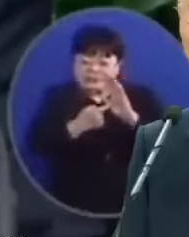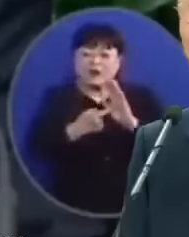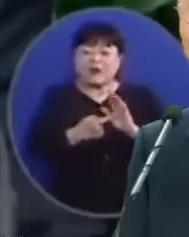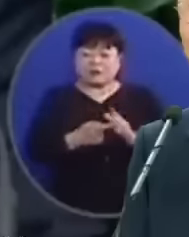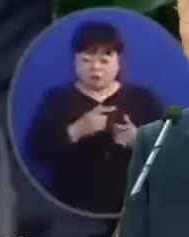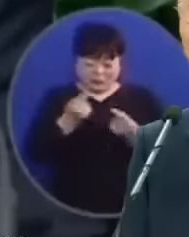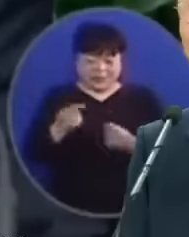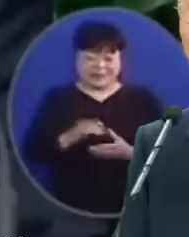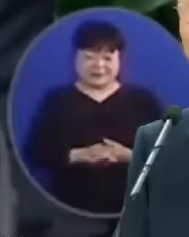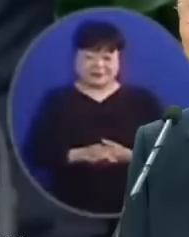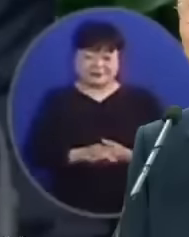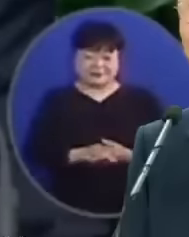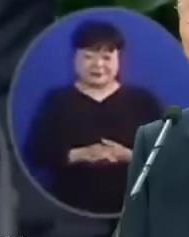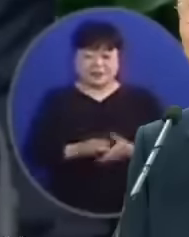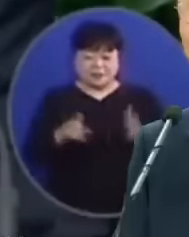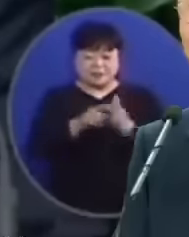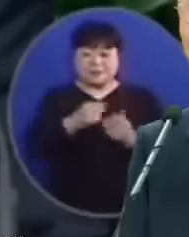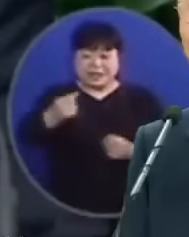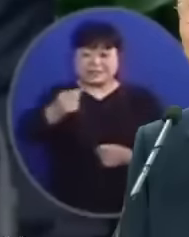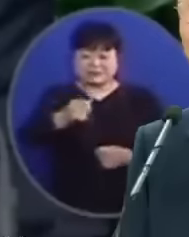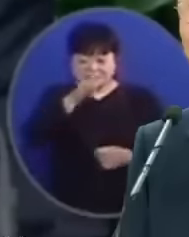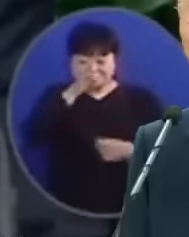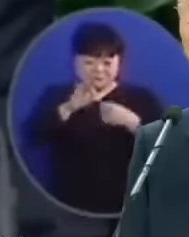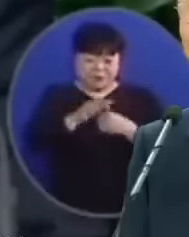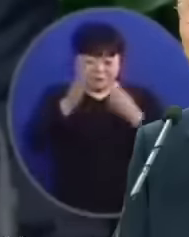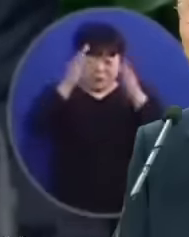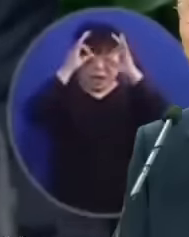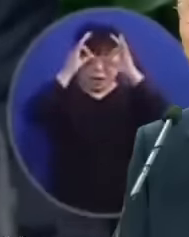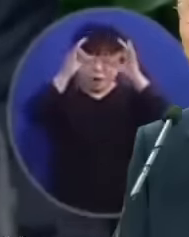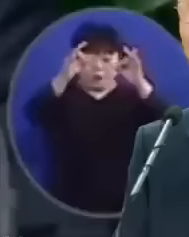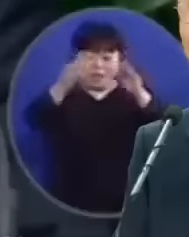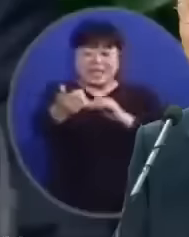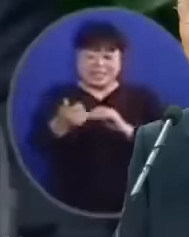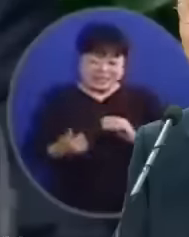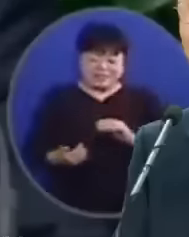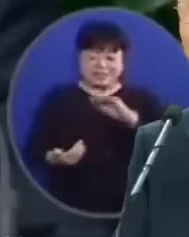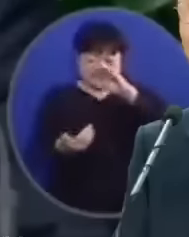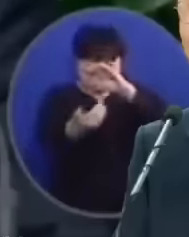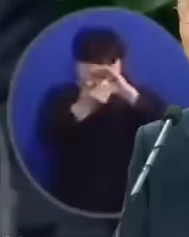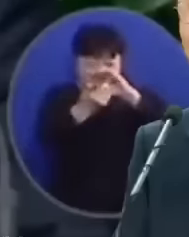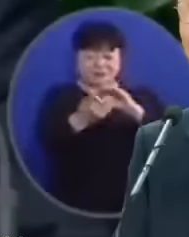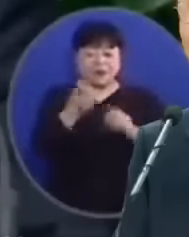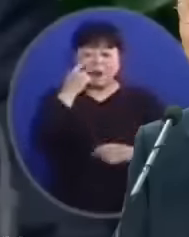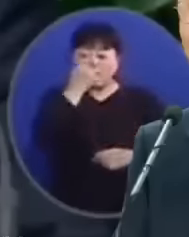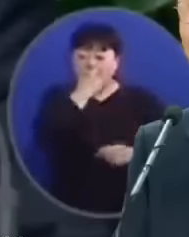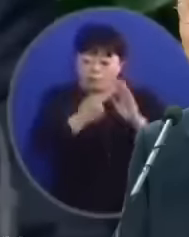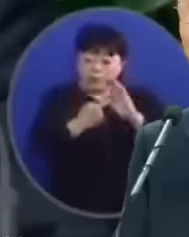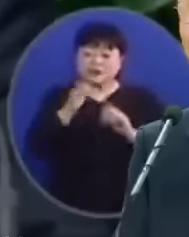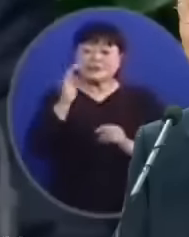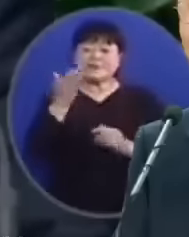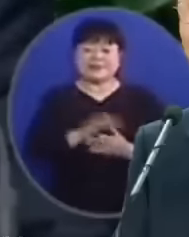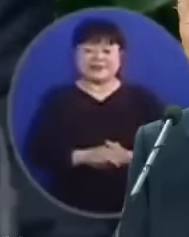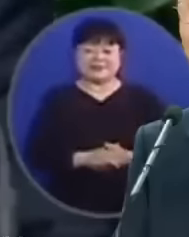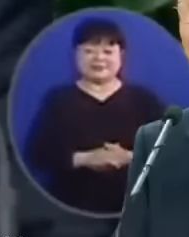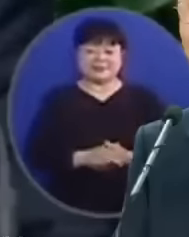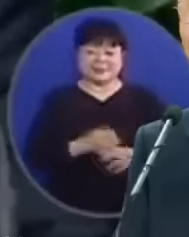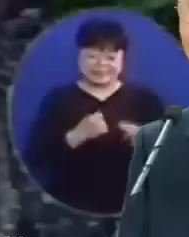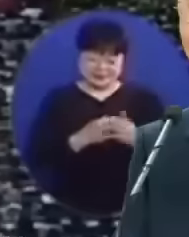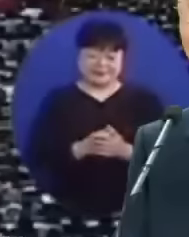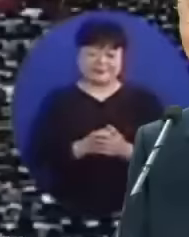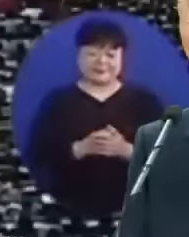것처럼 여러분께서 믿음을 가지고 있으면 바라보는 소원이 이미 여러분께 이루어진 보정이 되는 것입니다.